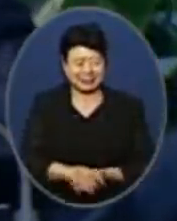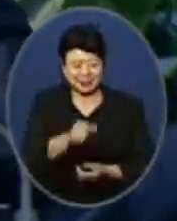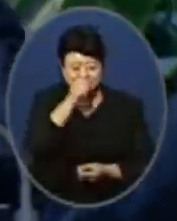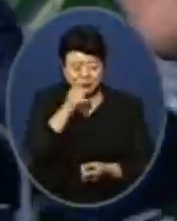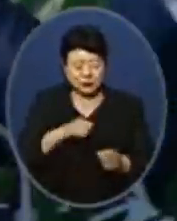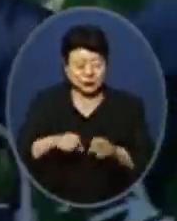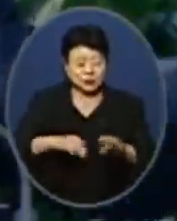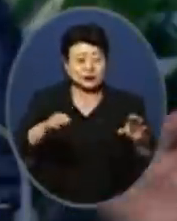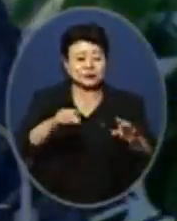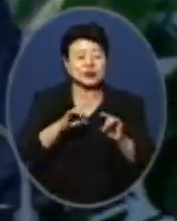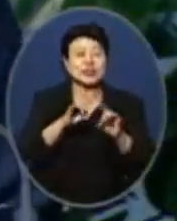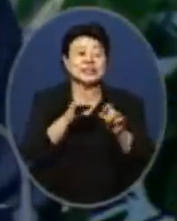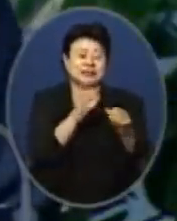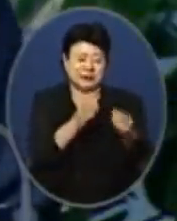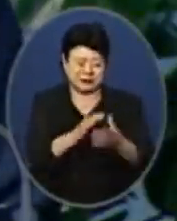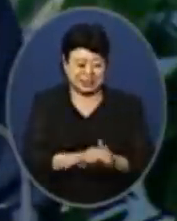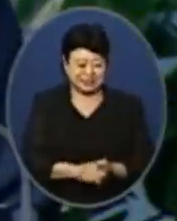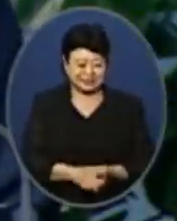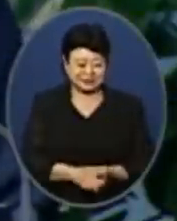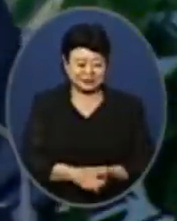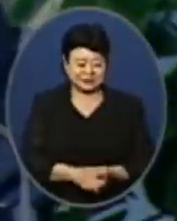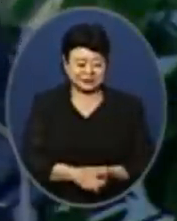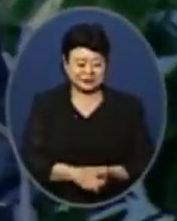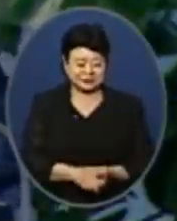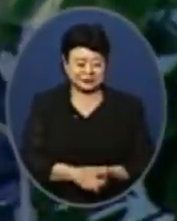좋은 소식이 있으면 전하세요.